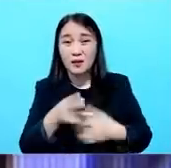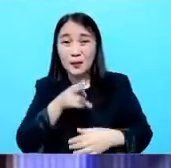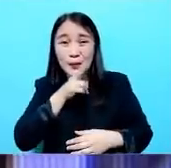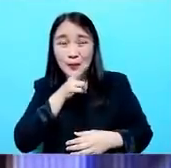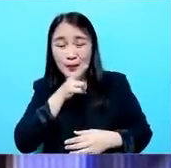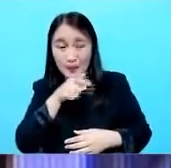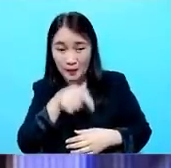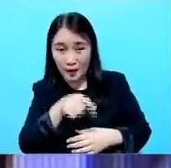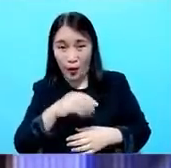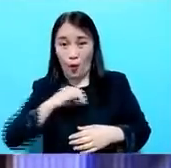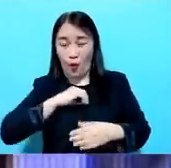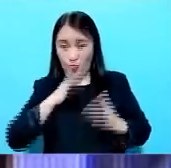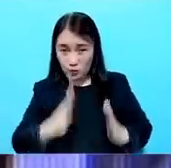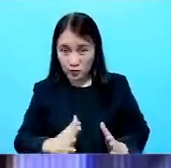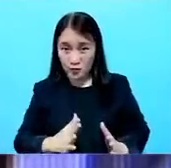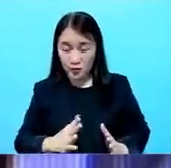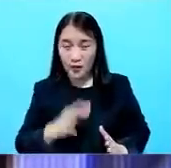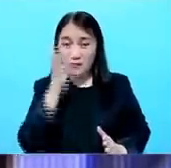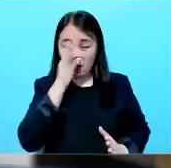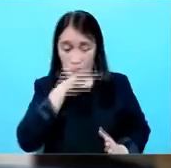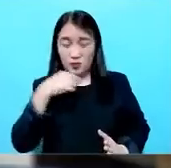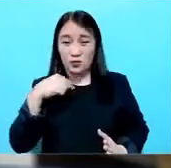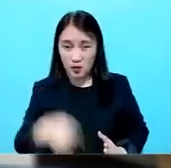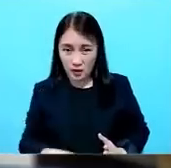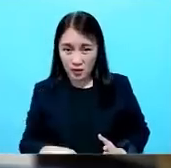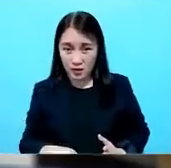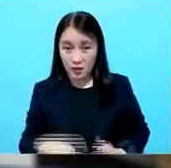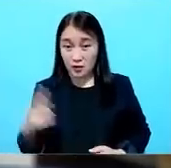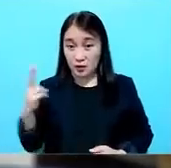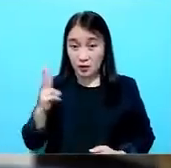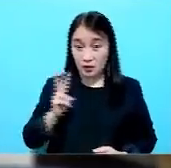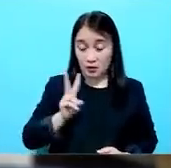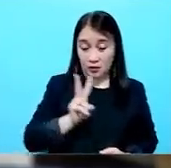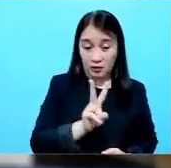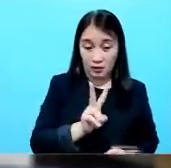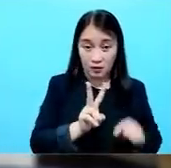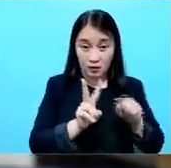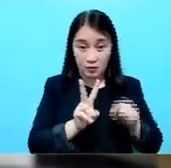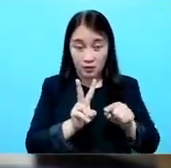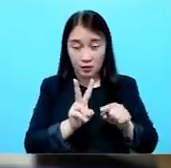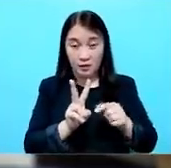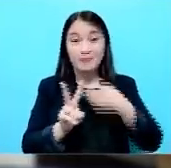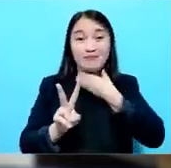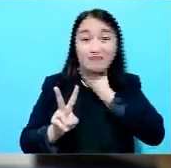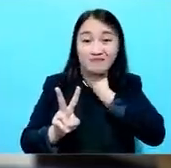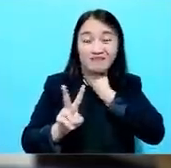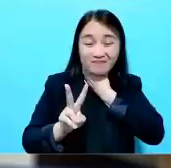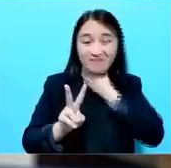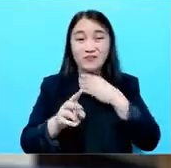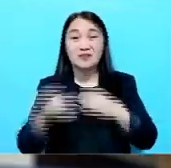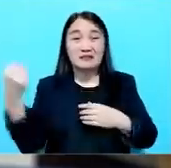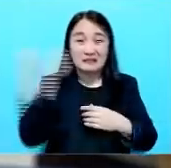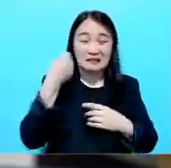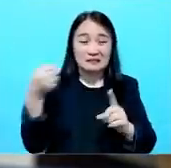isang Filipino-Chinese. Pumasok yung dalawang lalaki sa loob, sinakal siya, sinuntok yung mukha niya at tinutukan